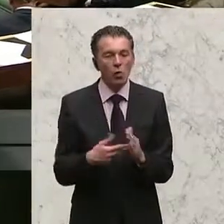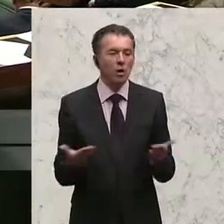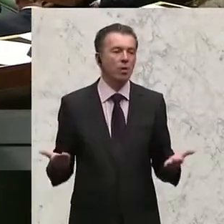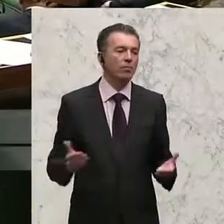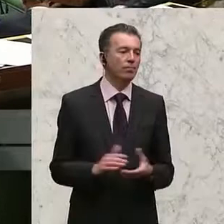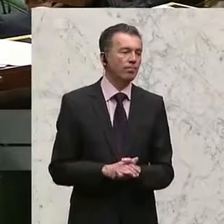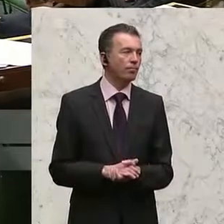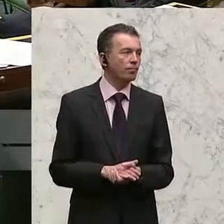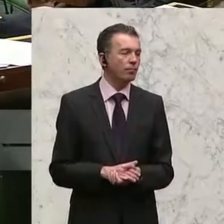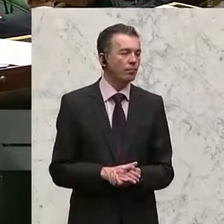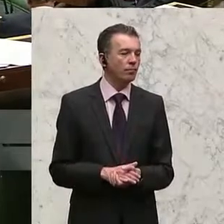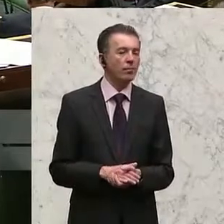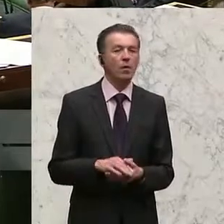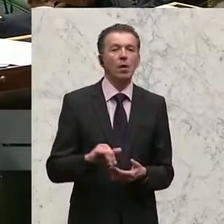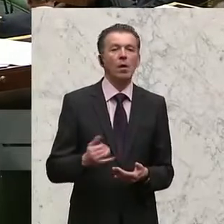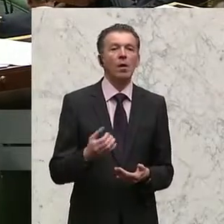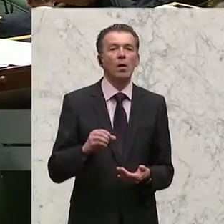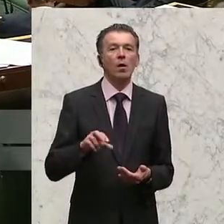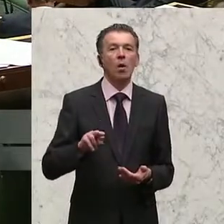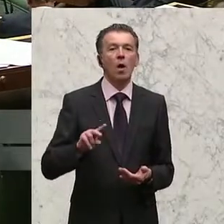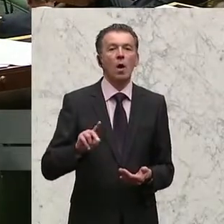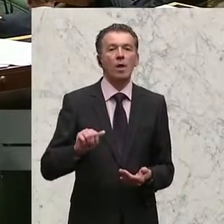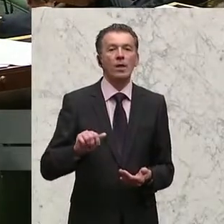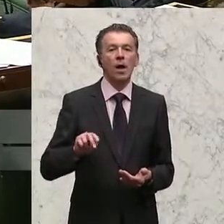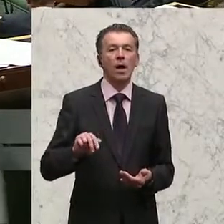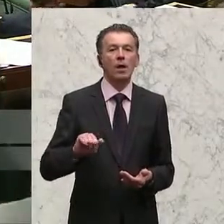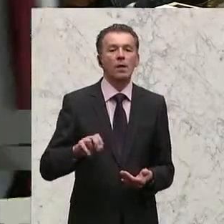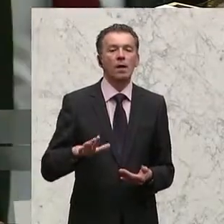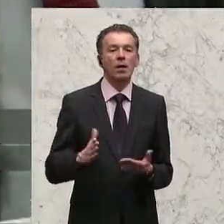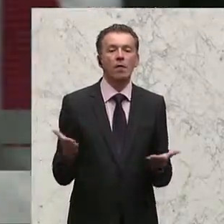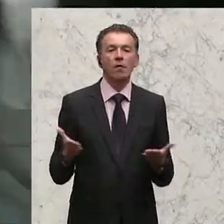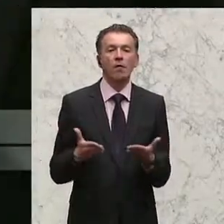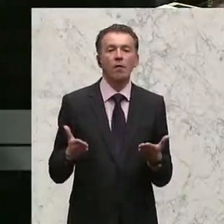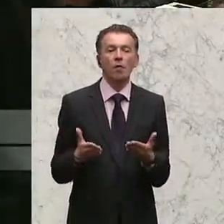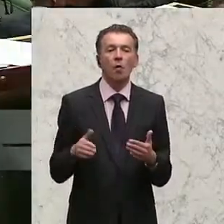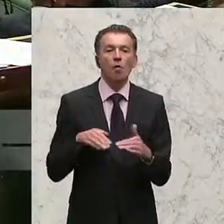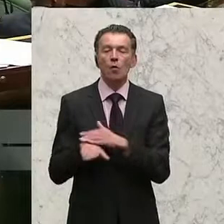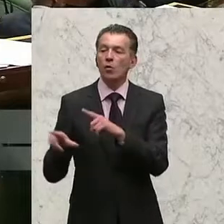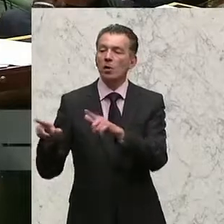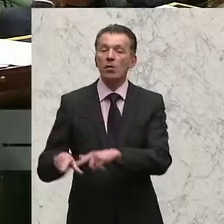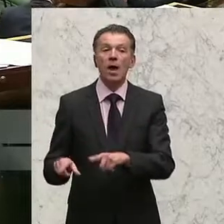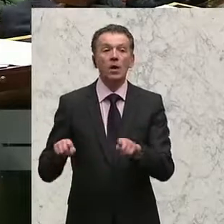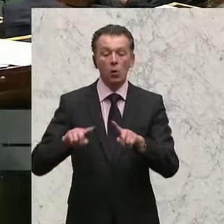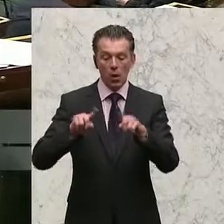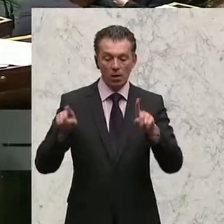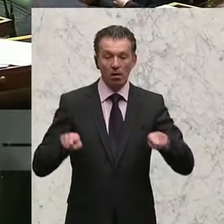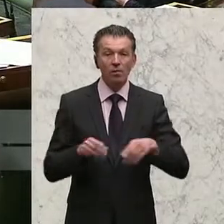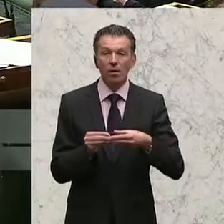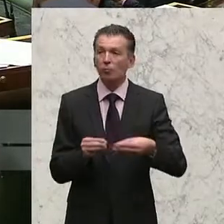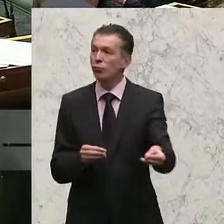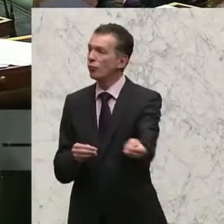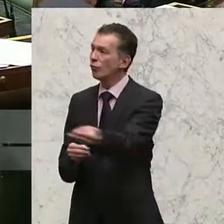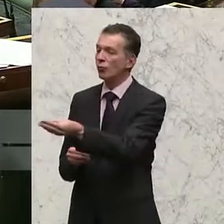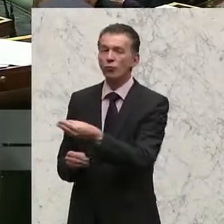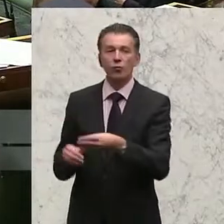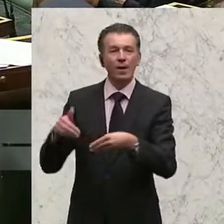halt Jordanien, wo die Flüchtlingslager sind, verteilen ja dort Flugzettel, wo sinngemäß drinnen steht,